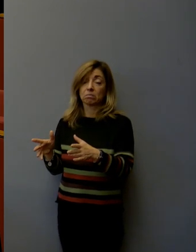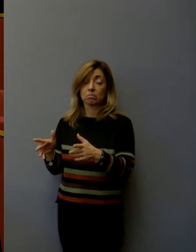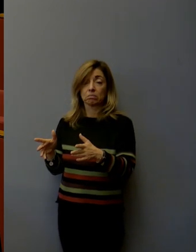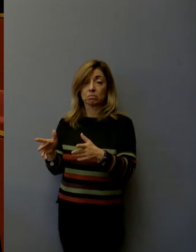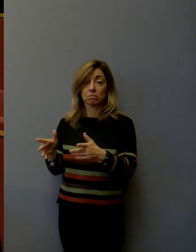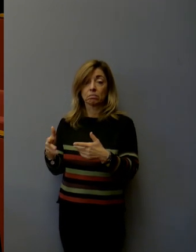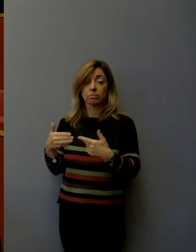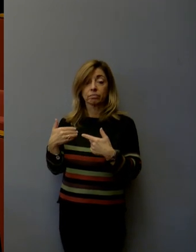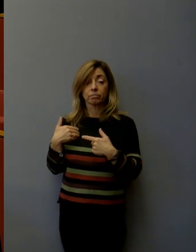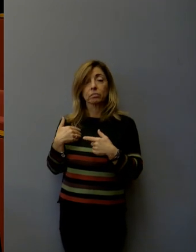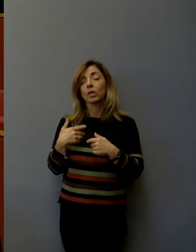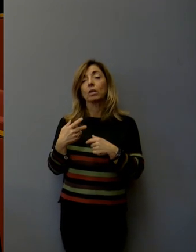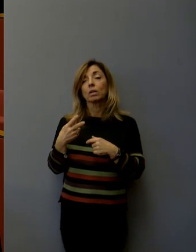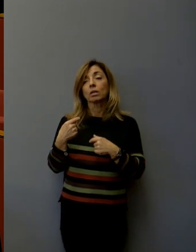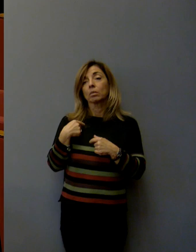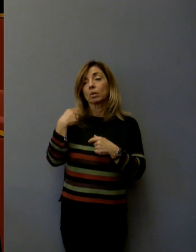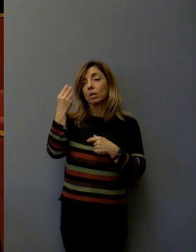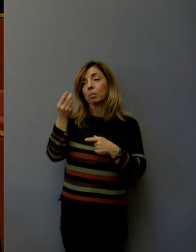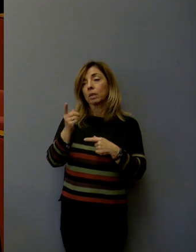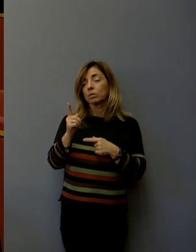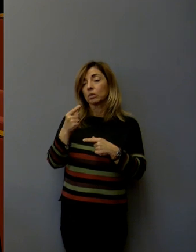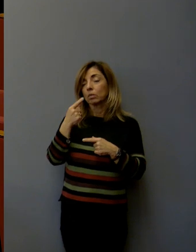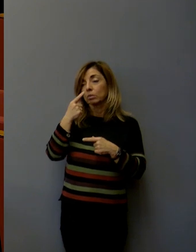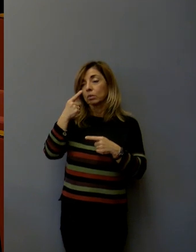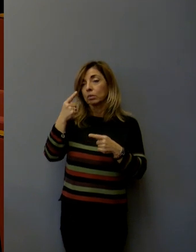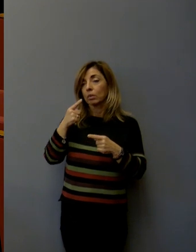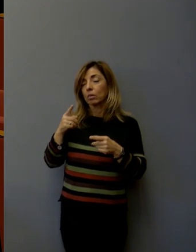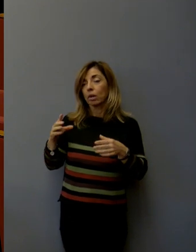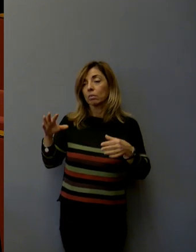l'autenticità della della città stessa